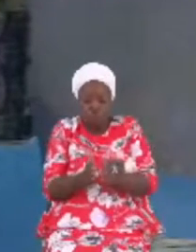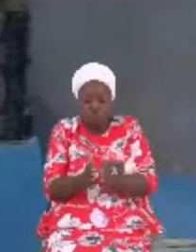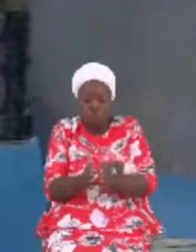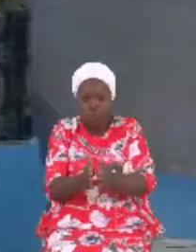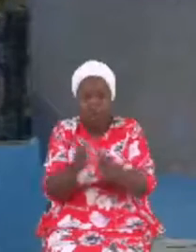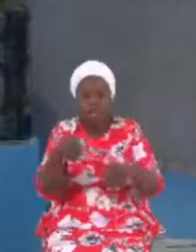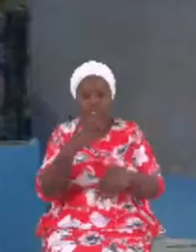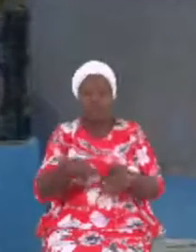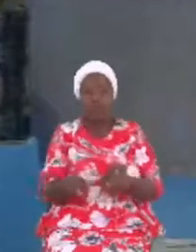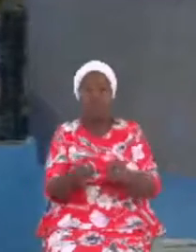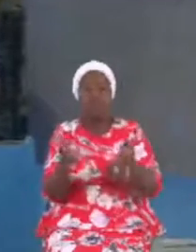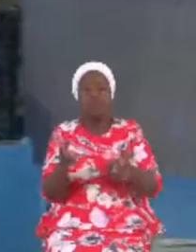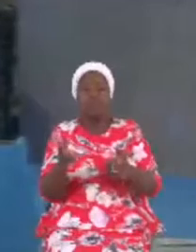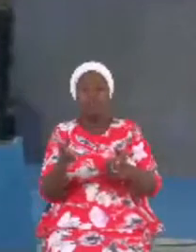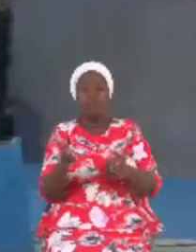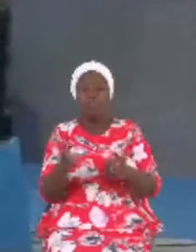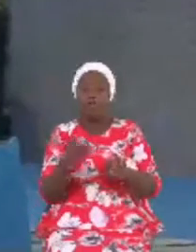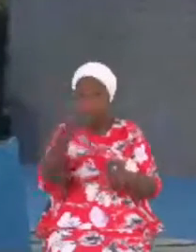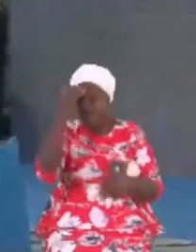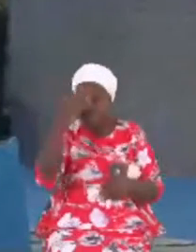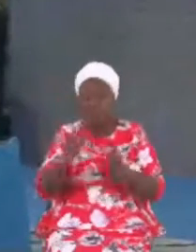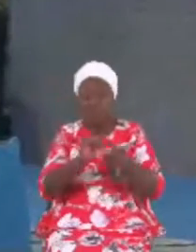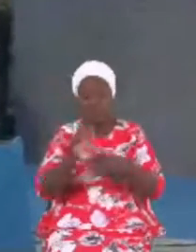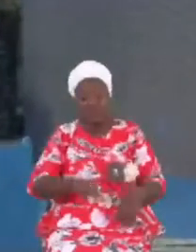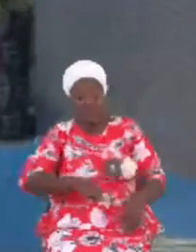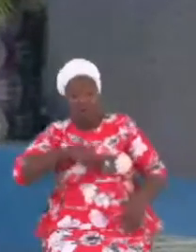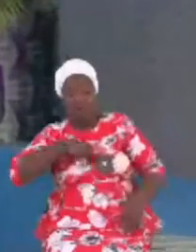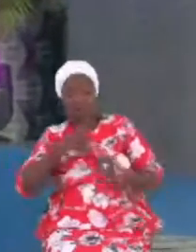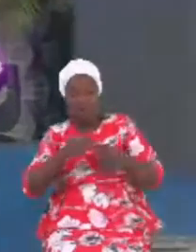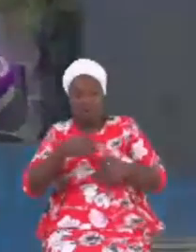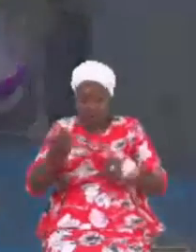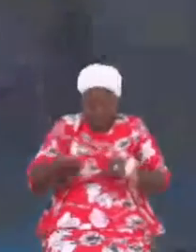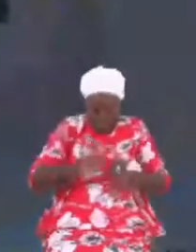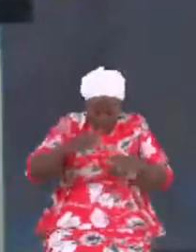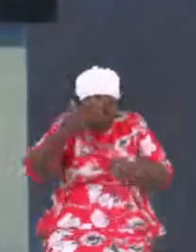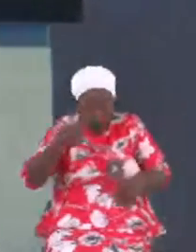Resserrer est le chemin. Vous savez, il y a des gens qui s'enorgueillent et qui disent...